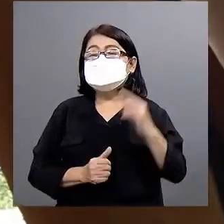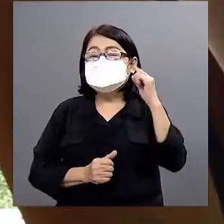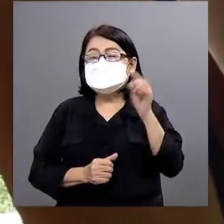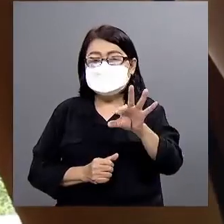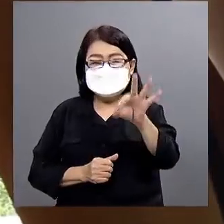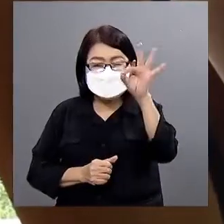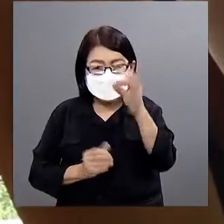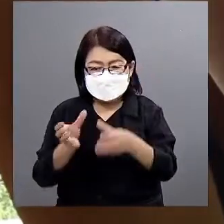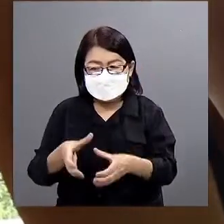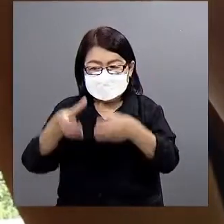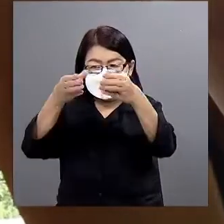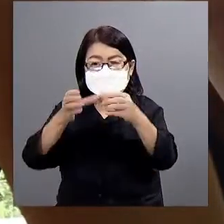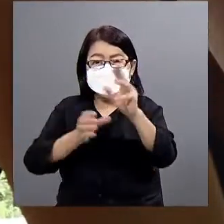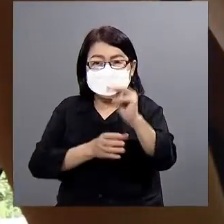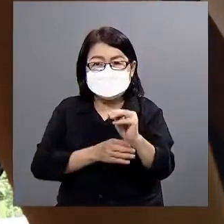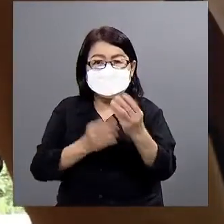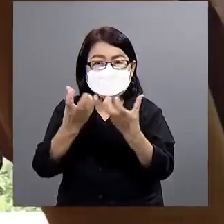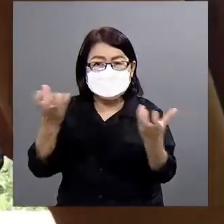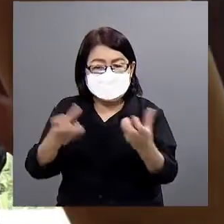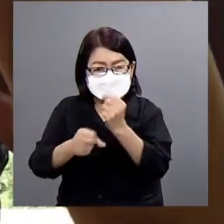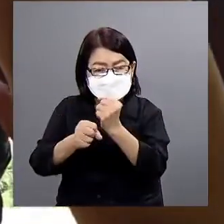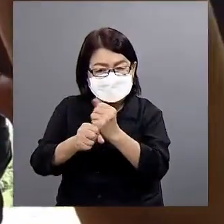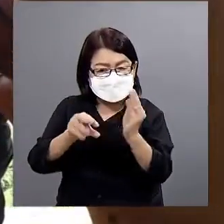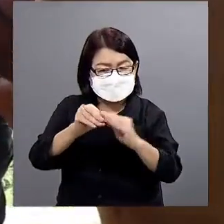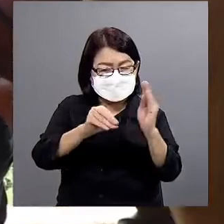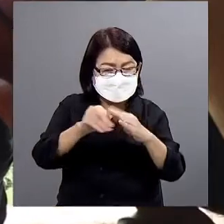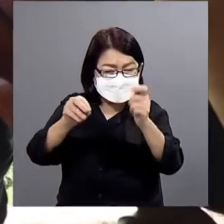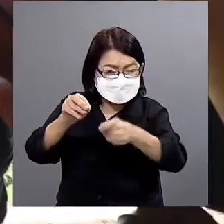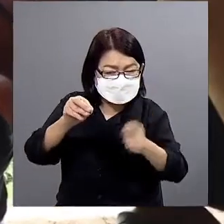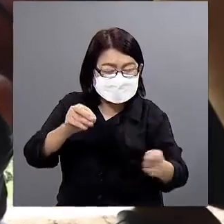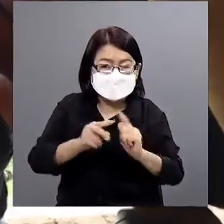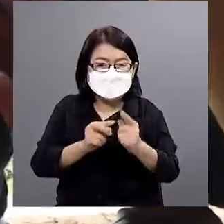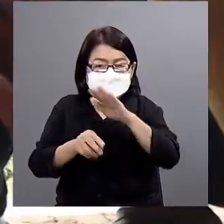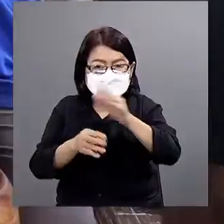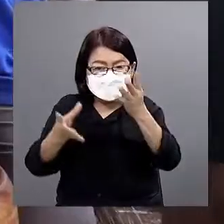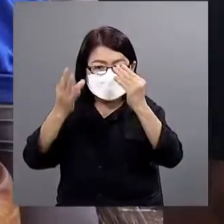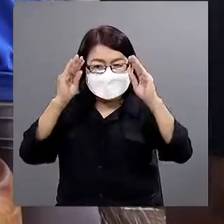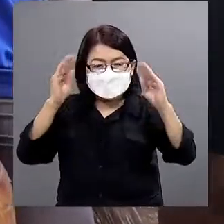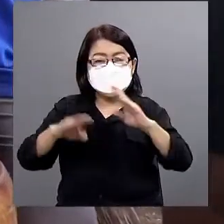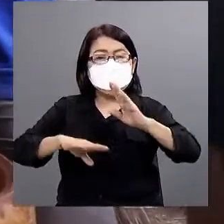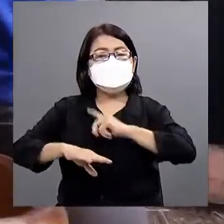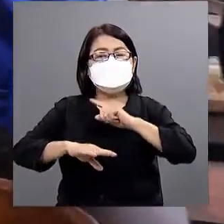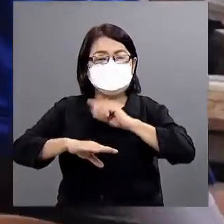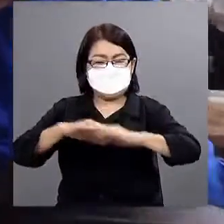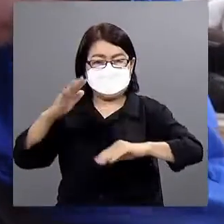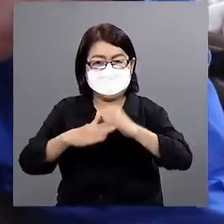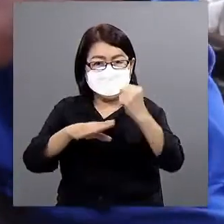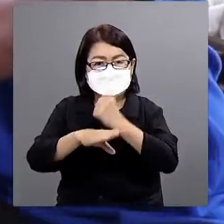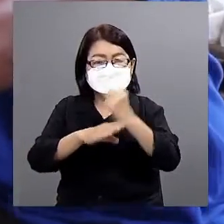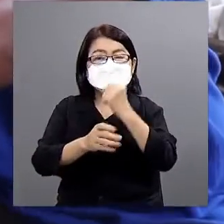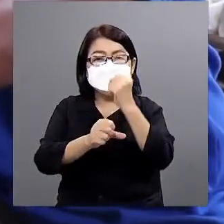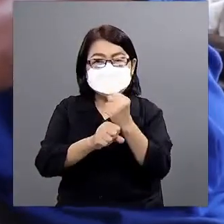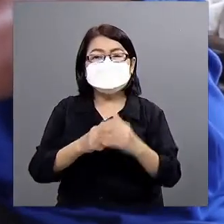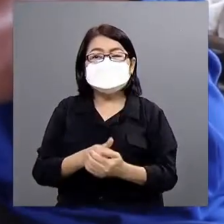ช้อุปกรณ์ต่อเติมอย่างไรน้องๆทุกคนก็ได้เรียนรู้และลงมือทำด้วยตนเองครับซึ่งขั้นตอนการผลิตเครื่องดนตรี